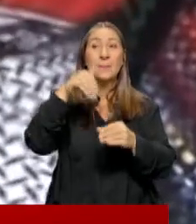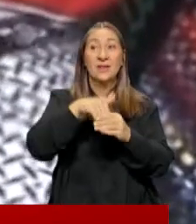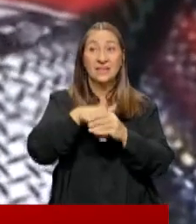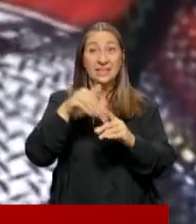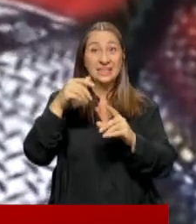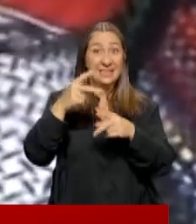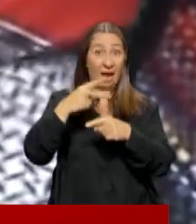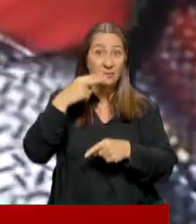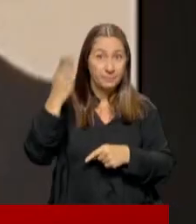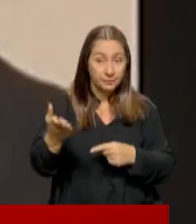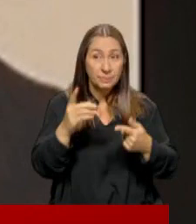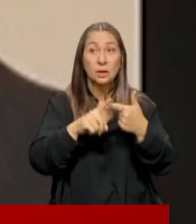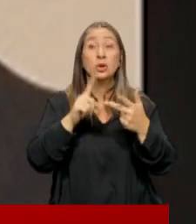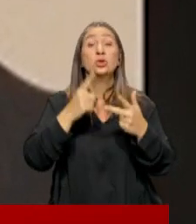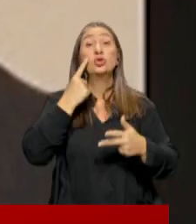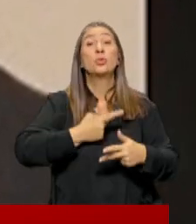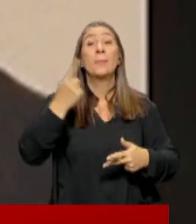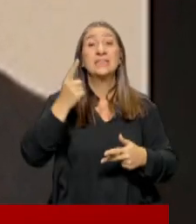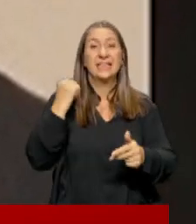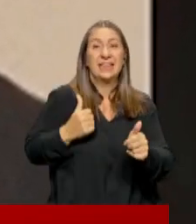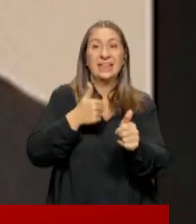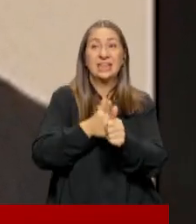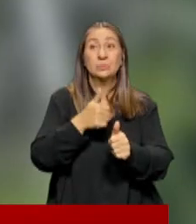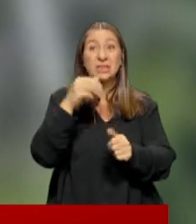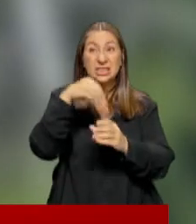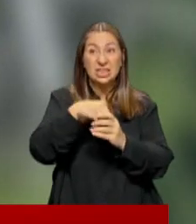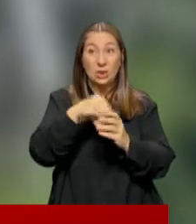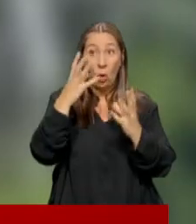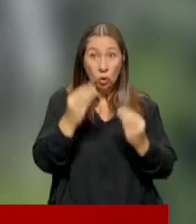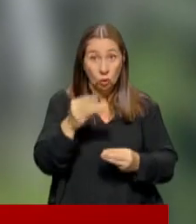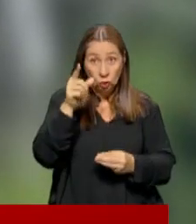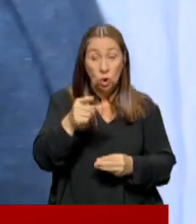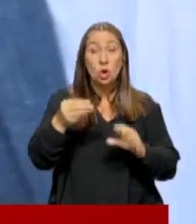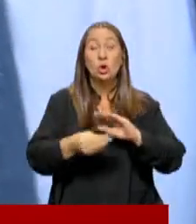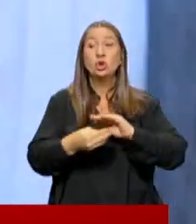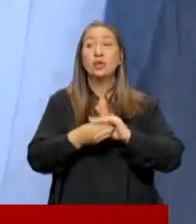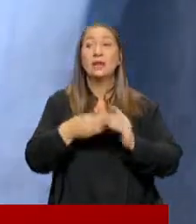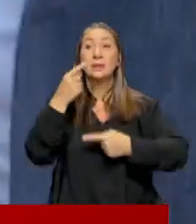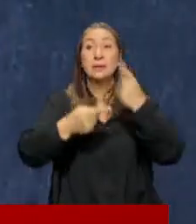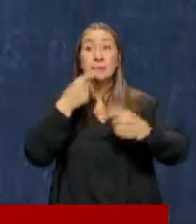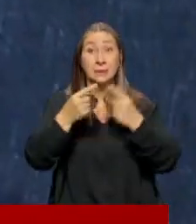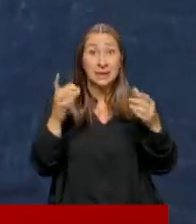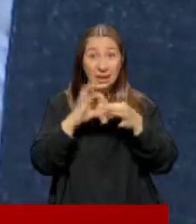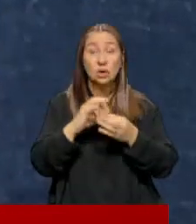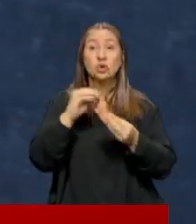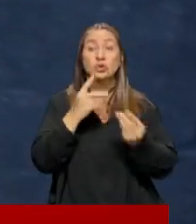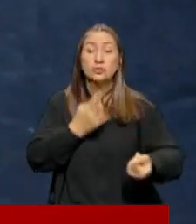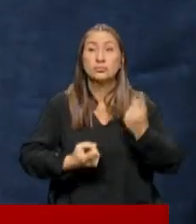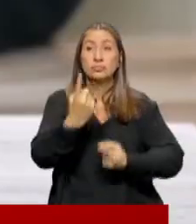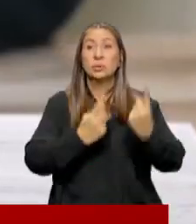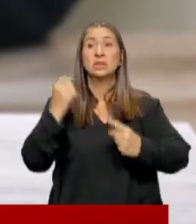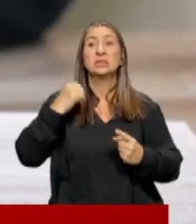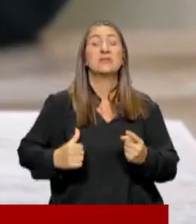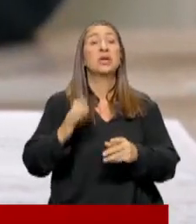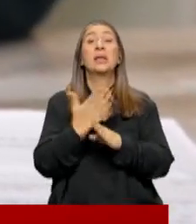Zehra Taşkesenlioğlu ve Cumhurbaşkanlığı danışmanlarının da adının geçtiği rüşvet iddialarıyla ilgili suç duyurularına